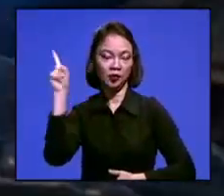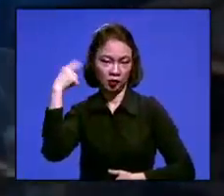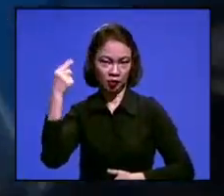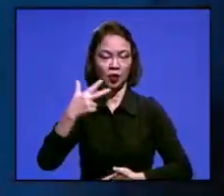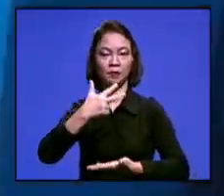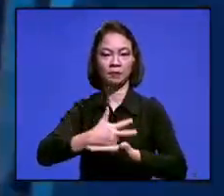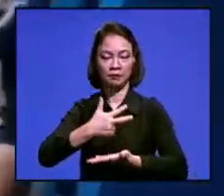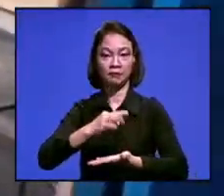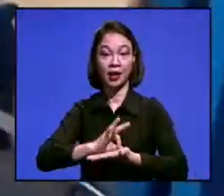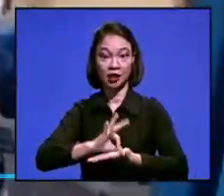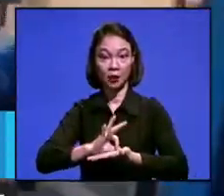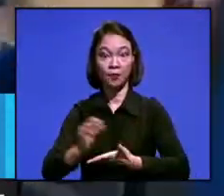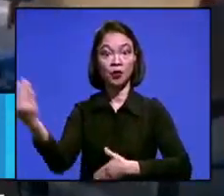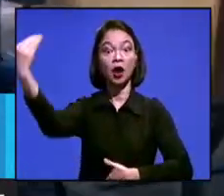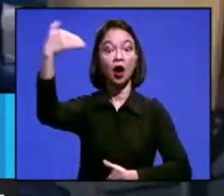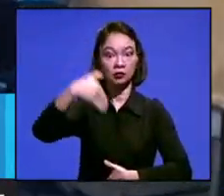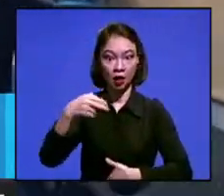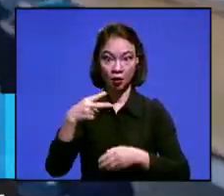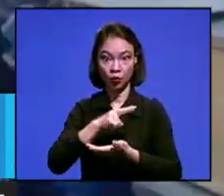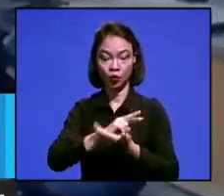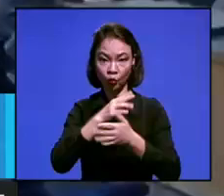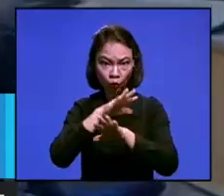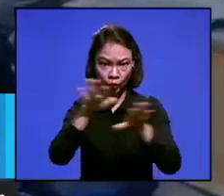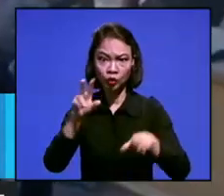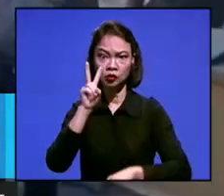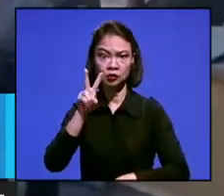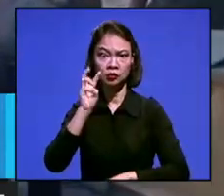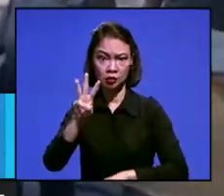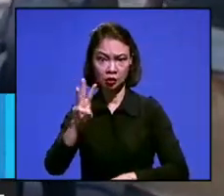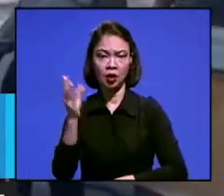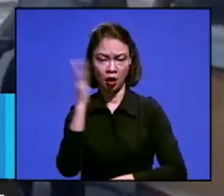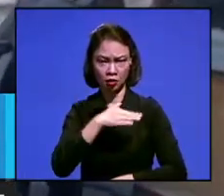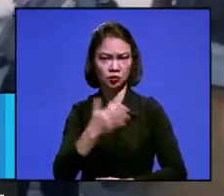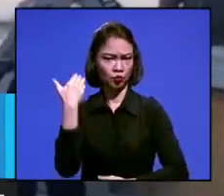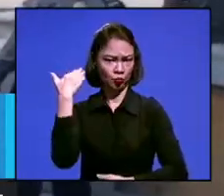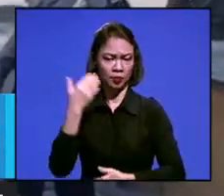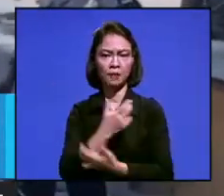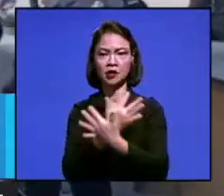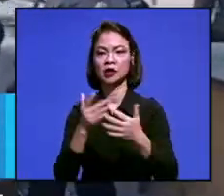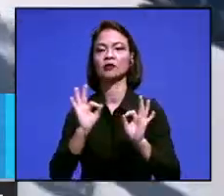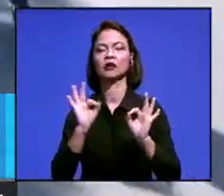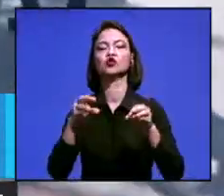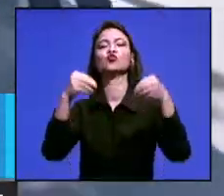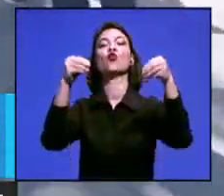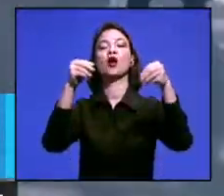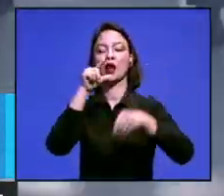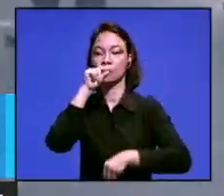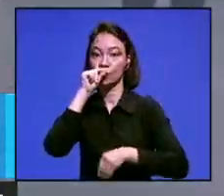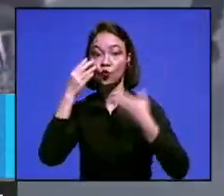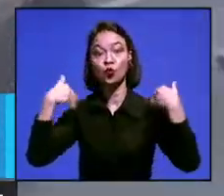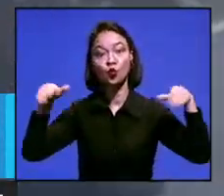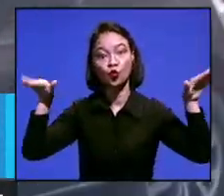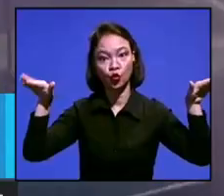Mataram datang. Padahal, 3 hari sebelumnya warga sudah diimbau untuk tidak berjualan burung,